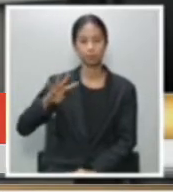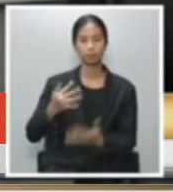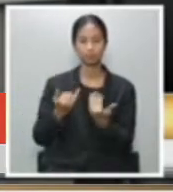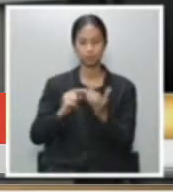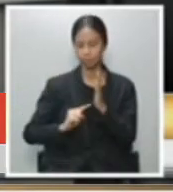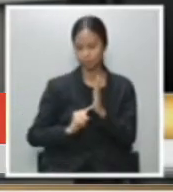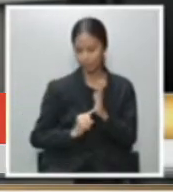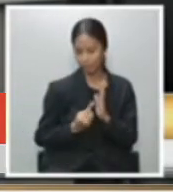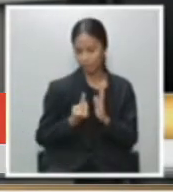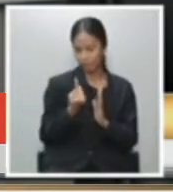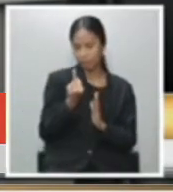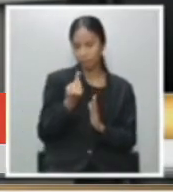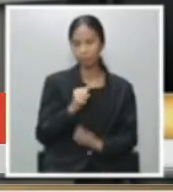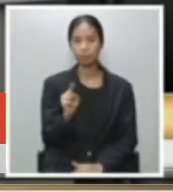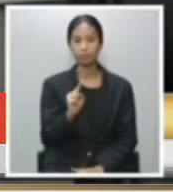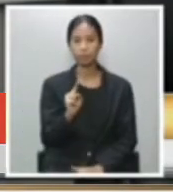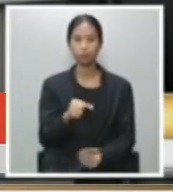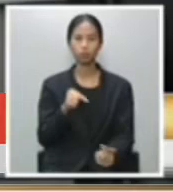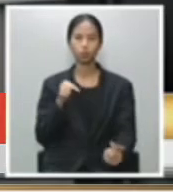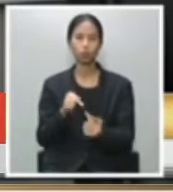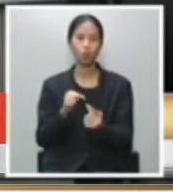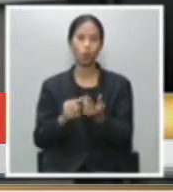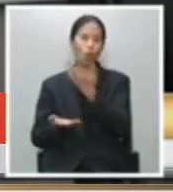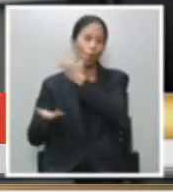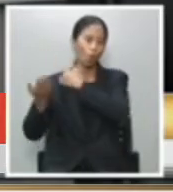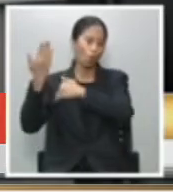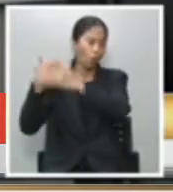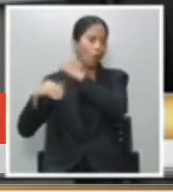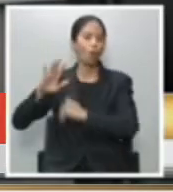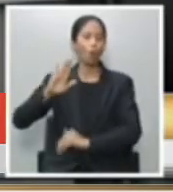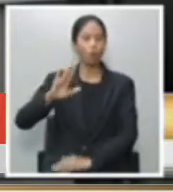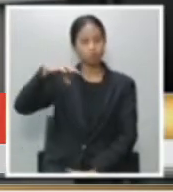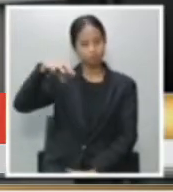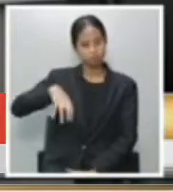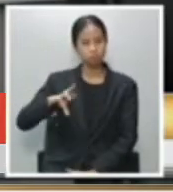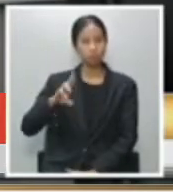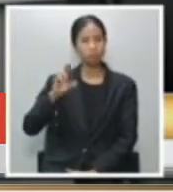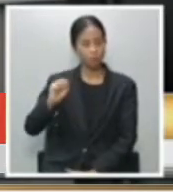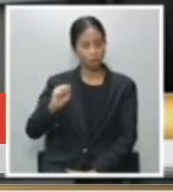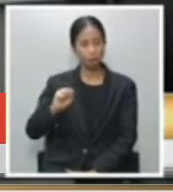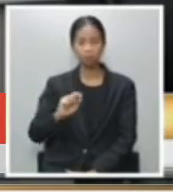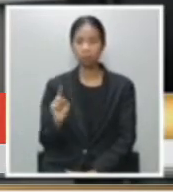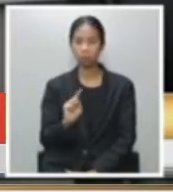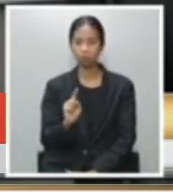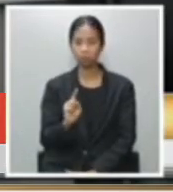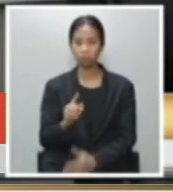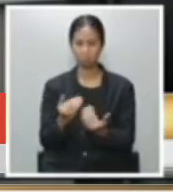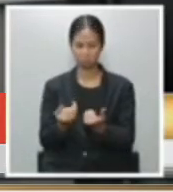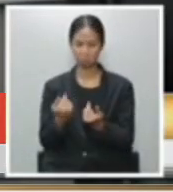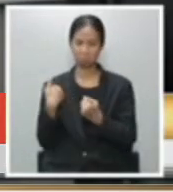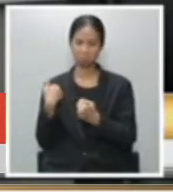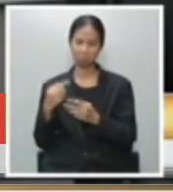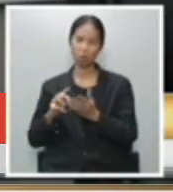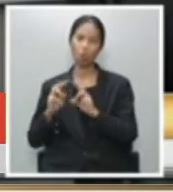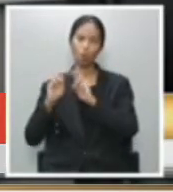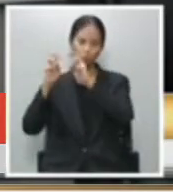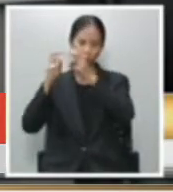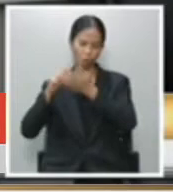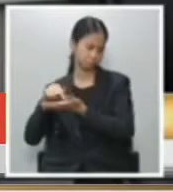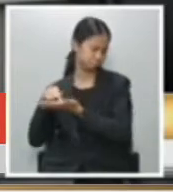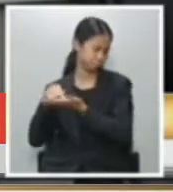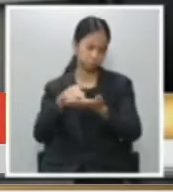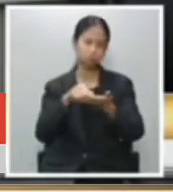ครับเป็นประวัติศาสตร์ของสภาแห่งนี้ที่มียติทำนองนี้เข้ามาเรื่องนี้เข้าม